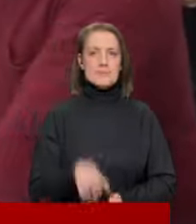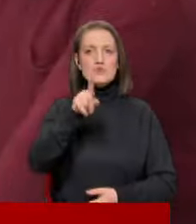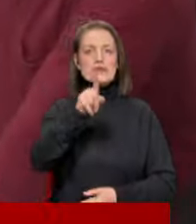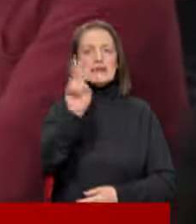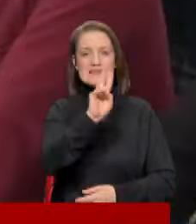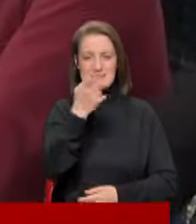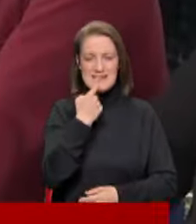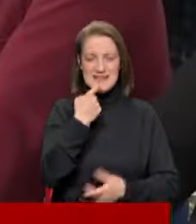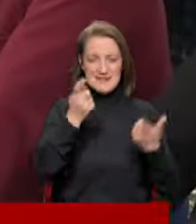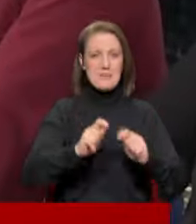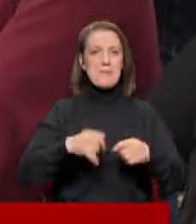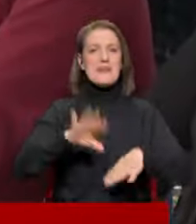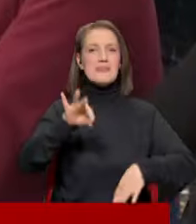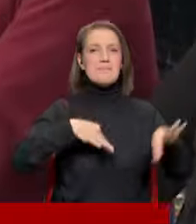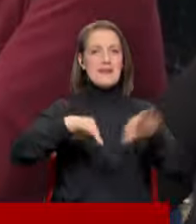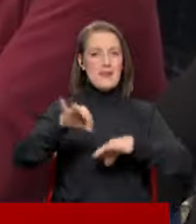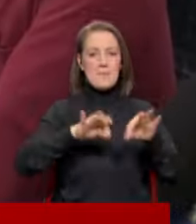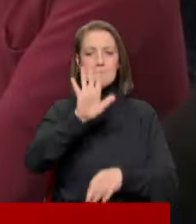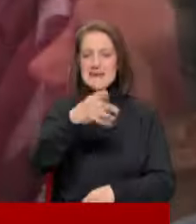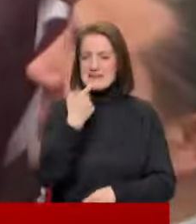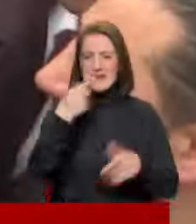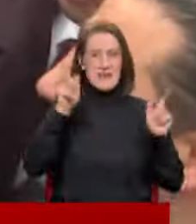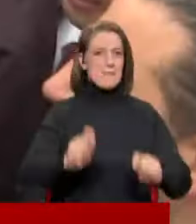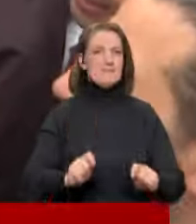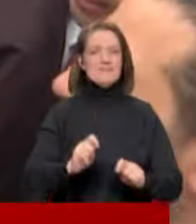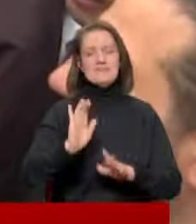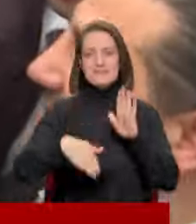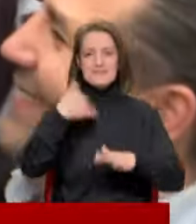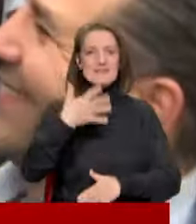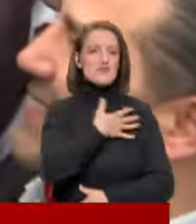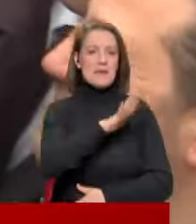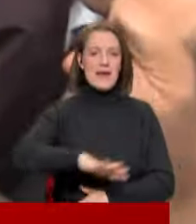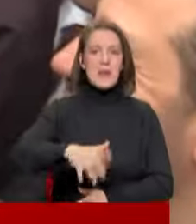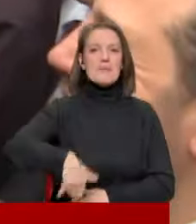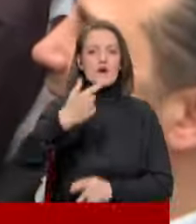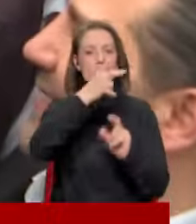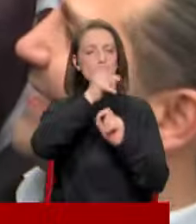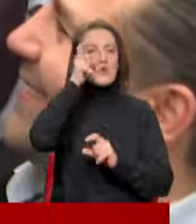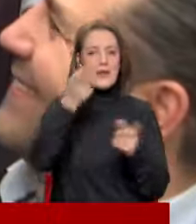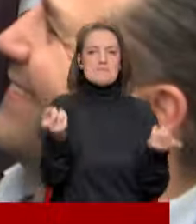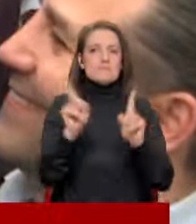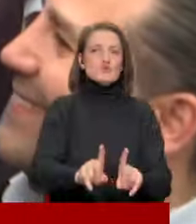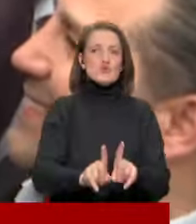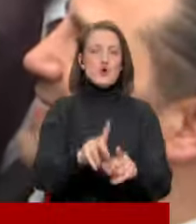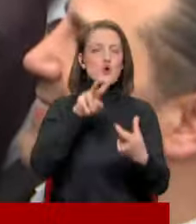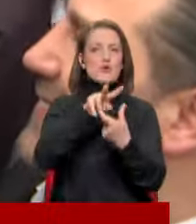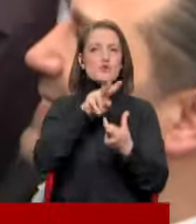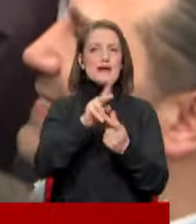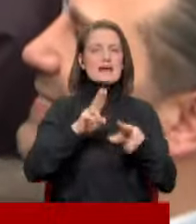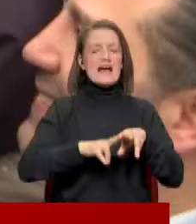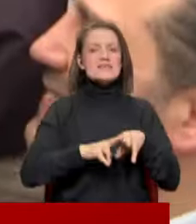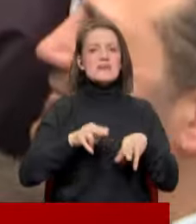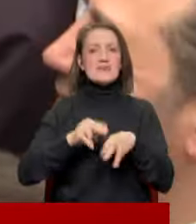20 senede yapamadığı planlamaları 5 senede yaptık ardından CHP genel başkanı Özgür özel' le bir araya geldiler Ümraniye Kazım